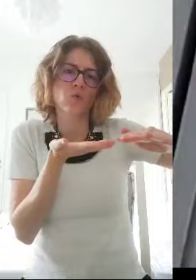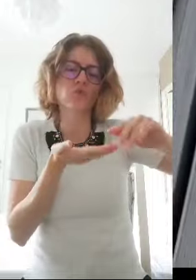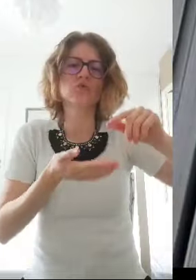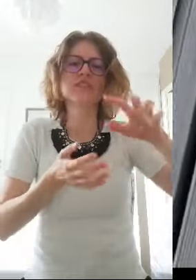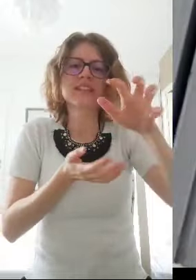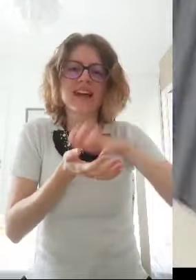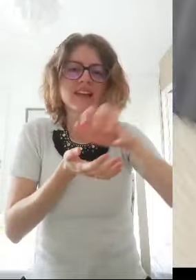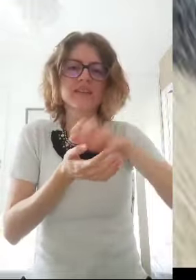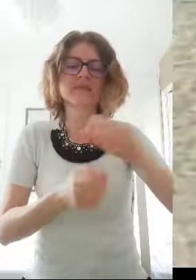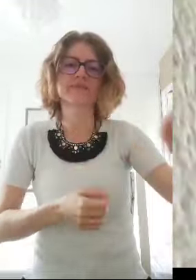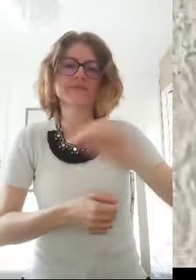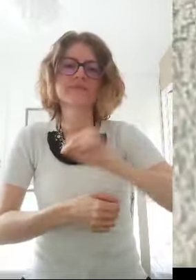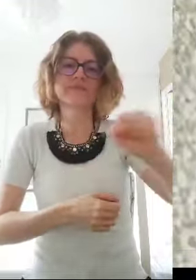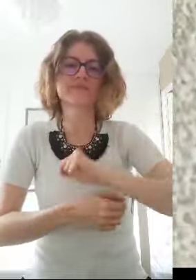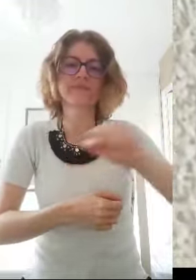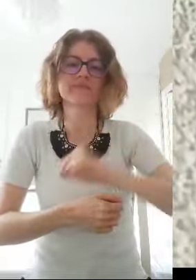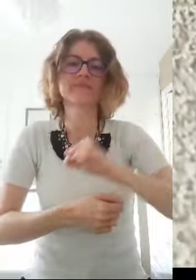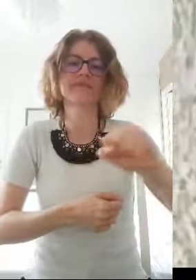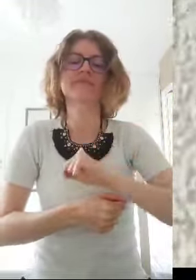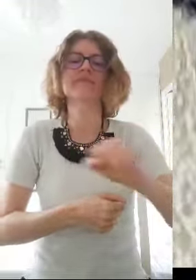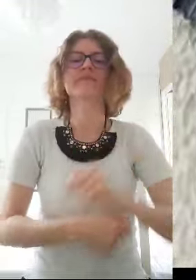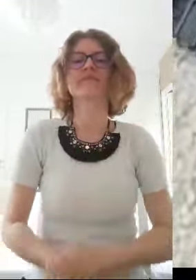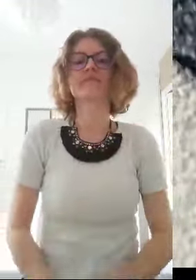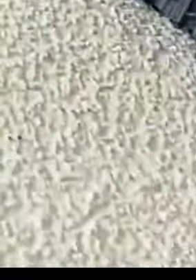Tu viens finalement?